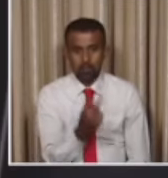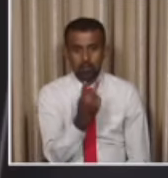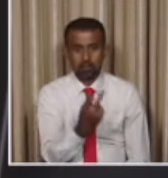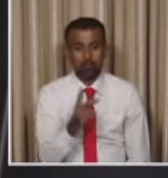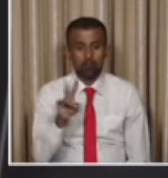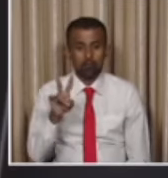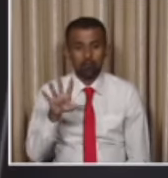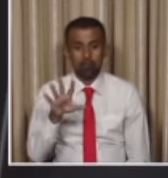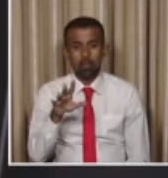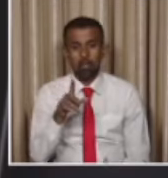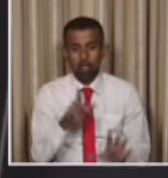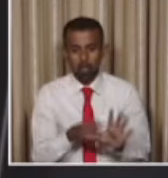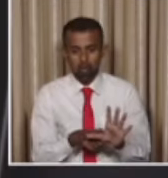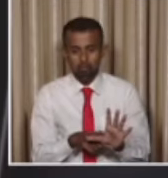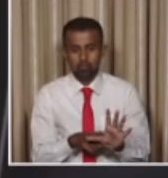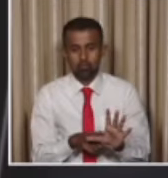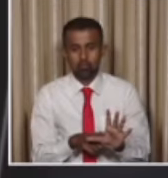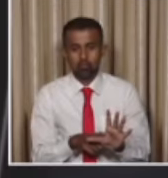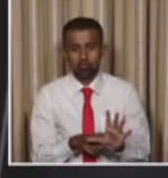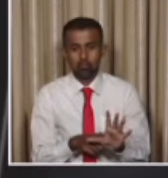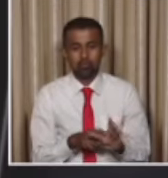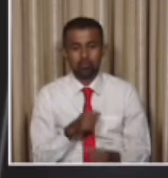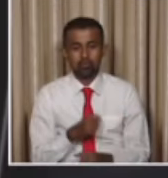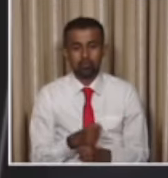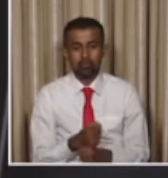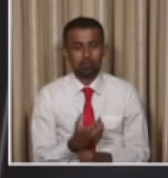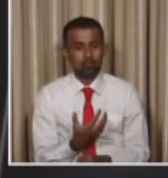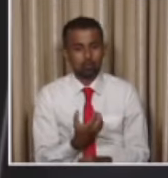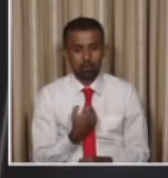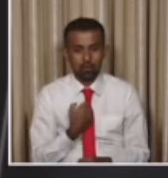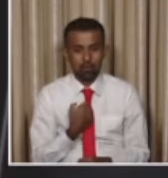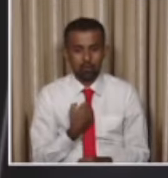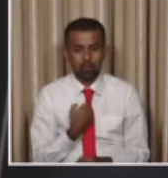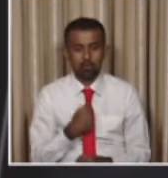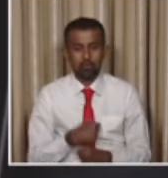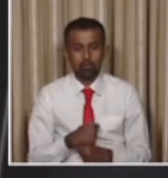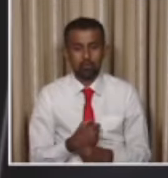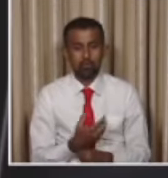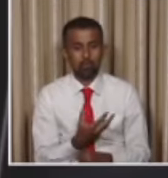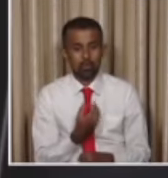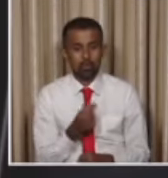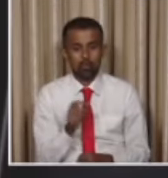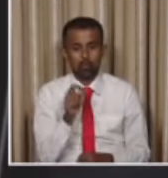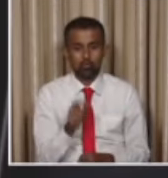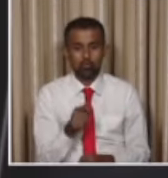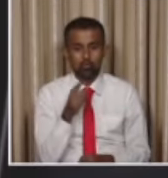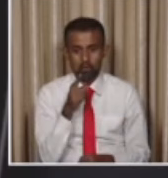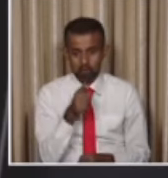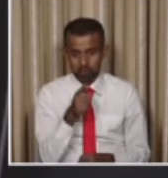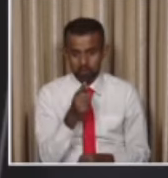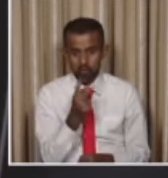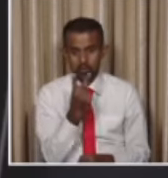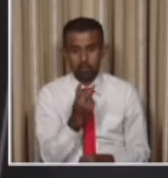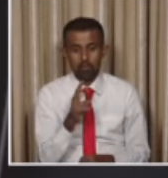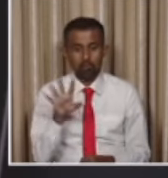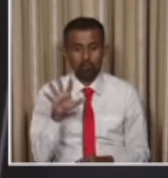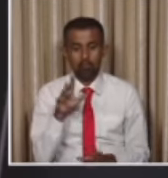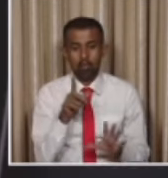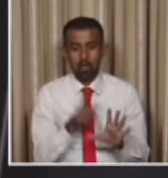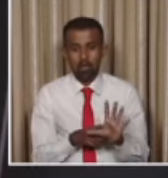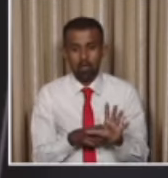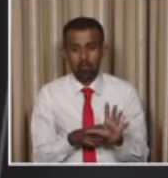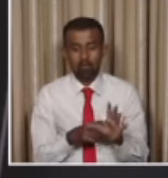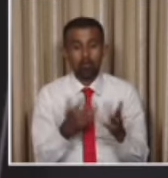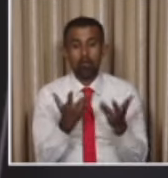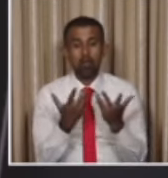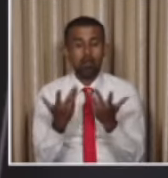2025 අවුරුද්දේදී ආණ්ඩුවක් ගත්තොත් ආණ්ඩුව ගන්න කෙනාට 2025 අවුරුද්දේදී ගණන්